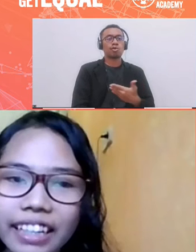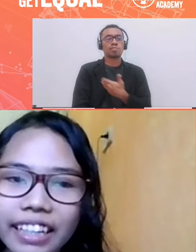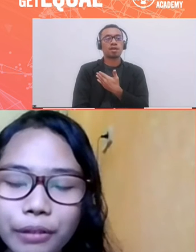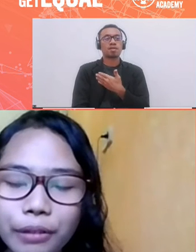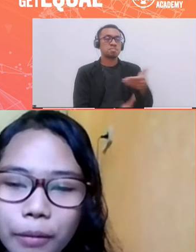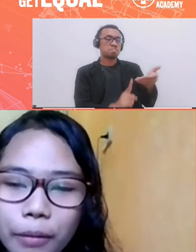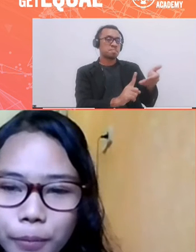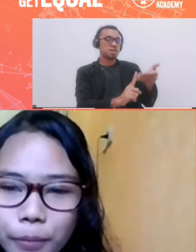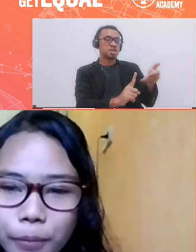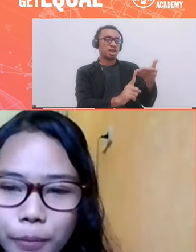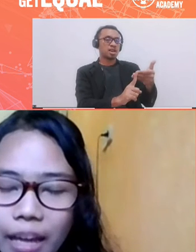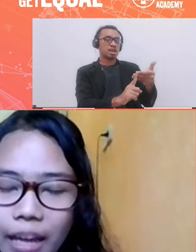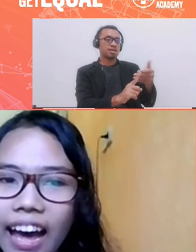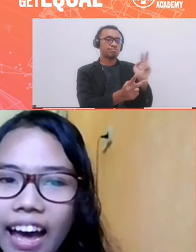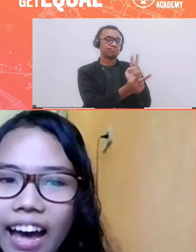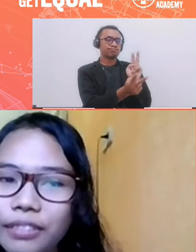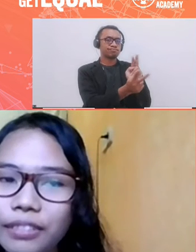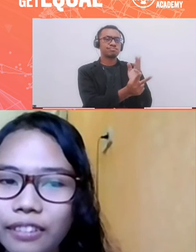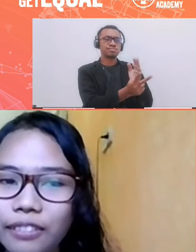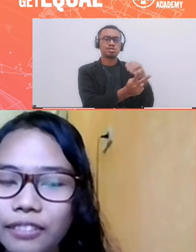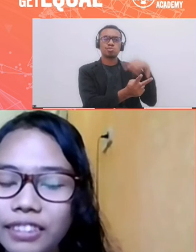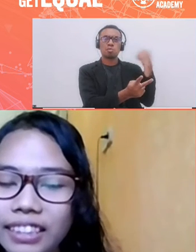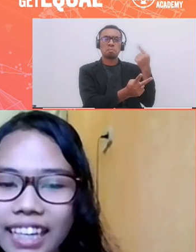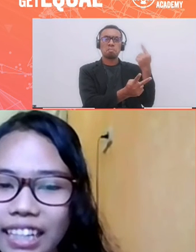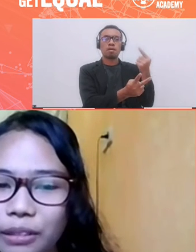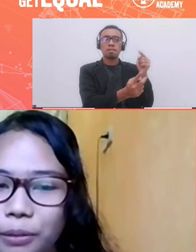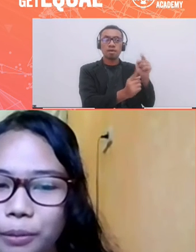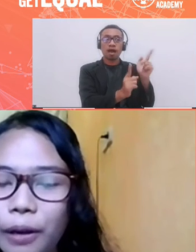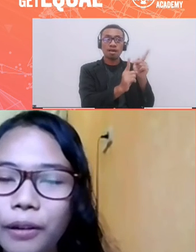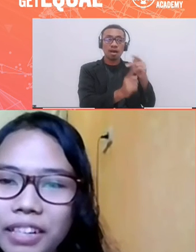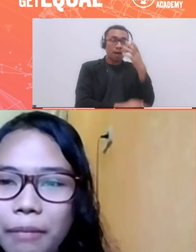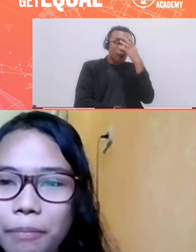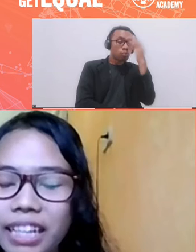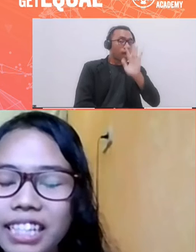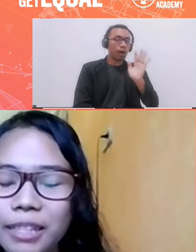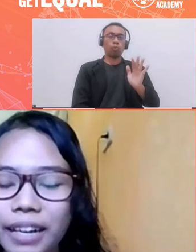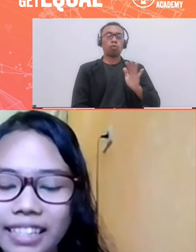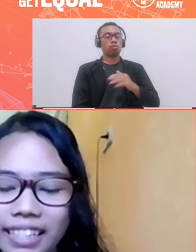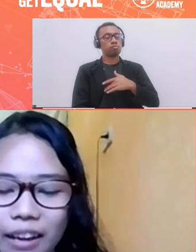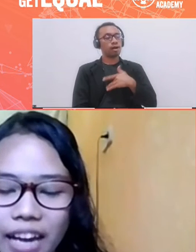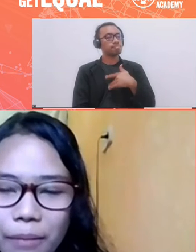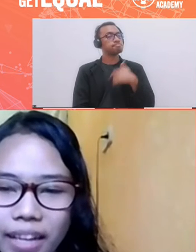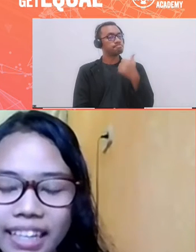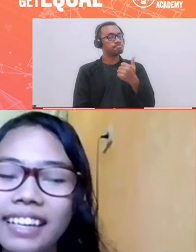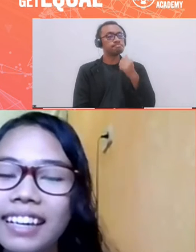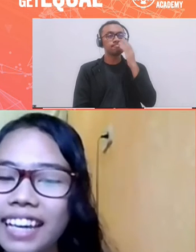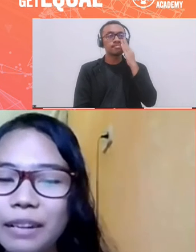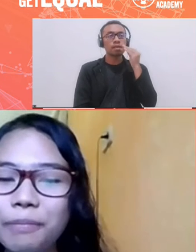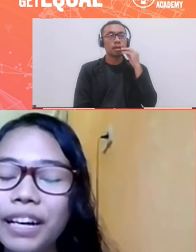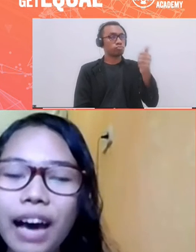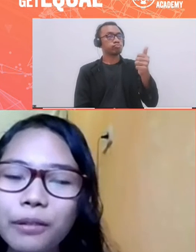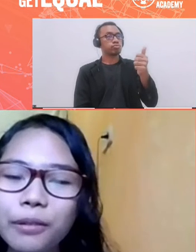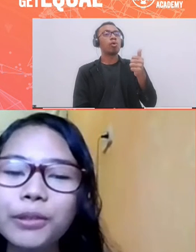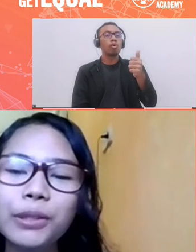tapi Kak Hana itu nggak malu. Jadi itu, kuncinya itu. Kalau yang aku dapat, inspirasi yang aku dapat, jangan pernah